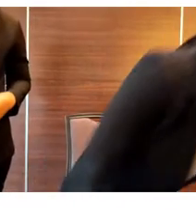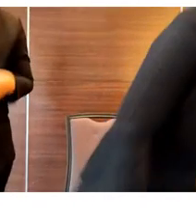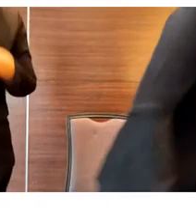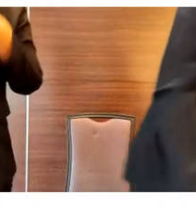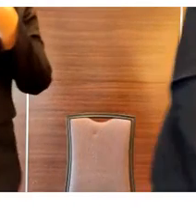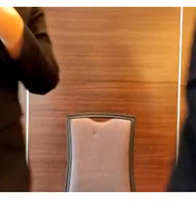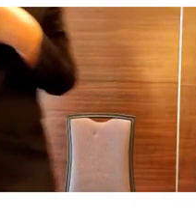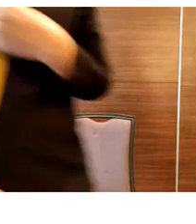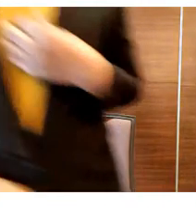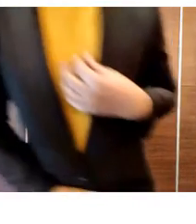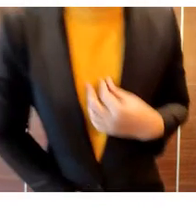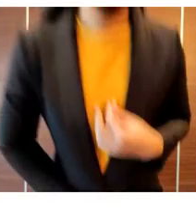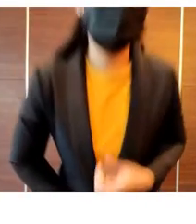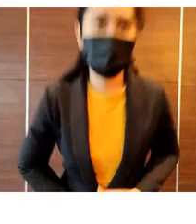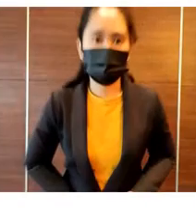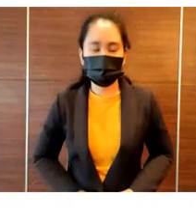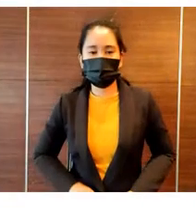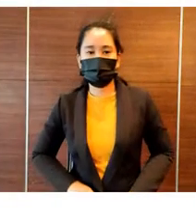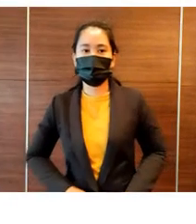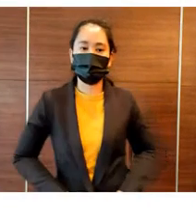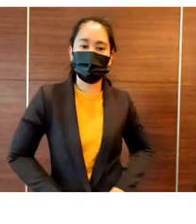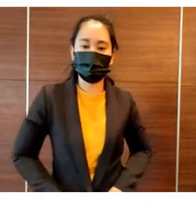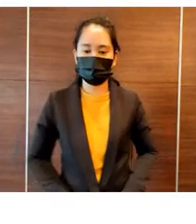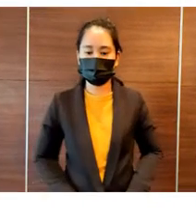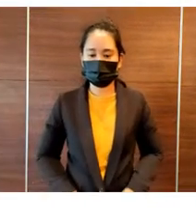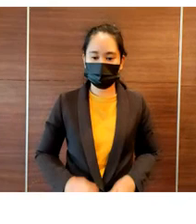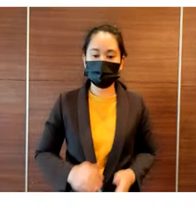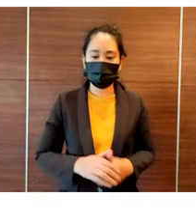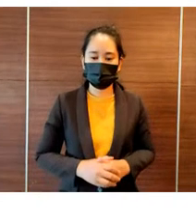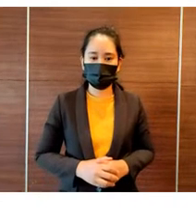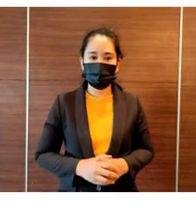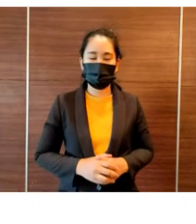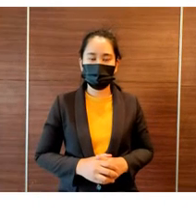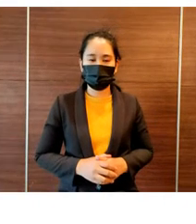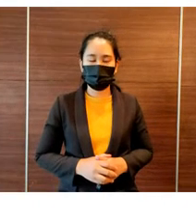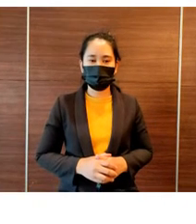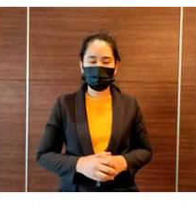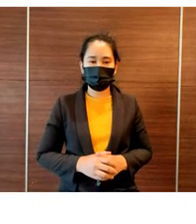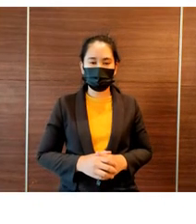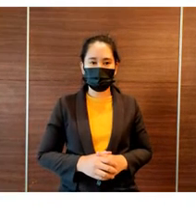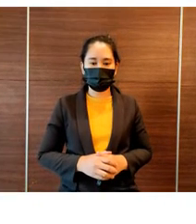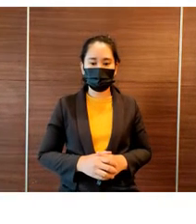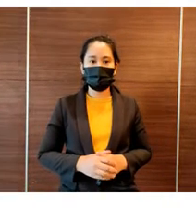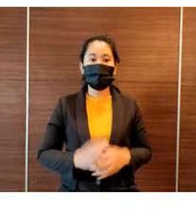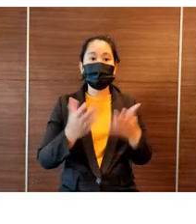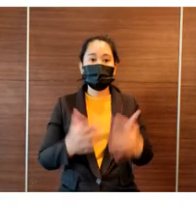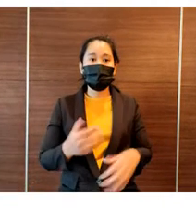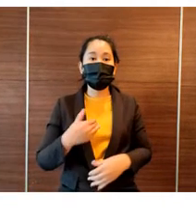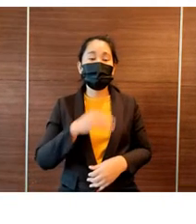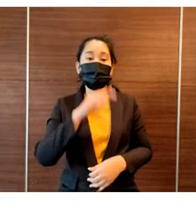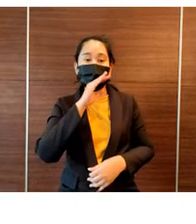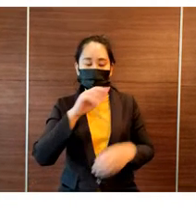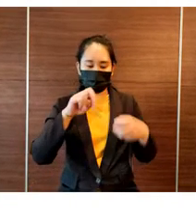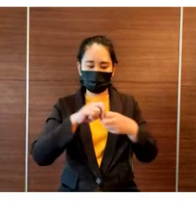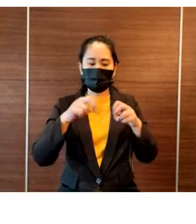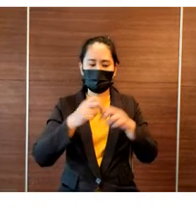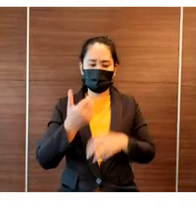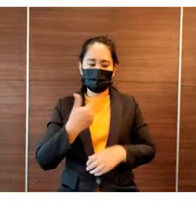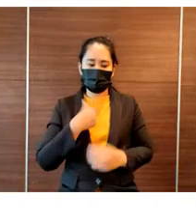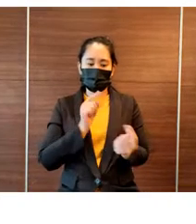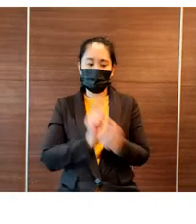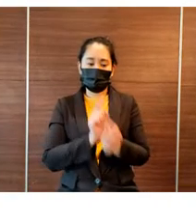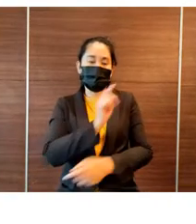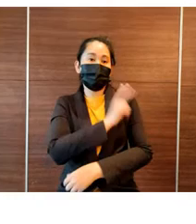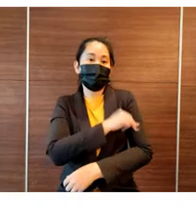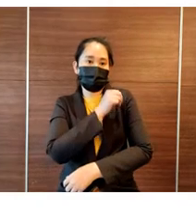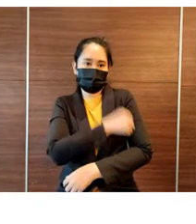วก็เพนพอยต์ของผมอย่างนึงคือผมไปหาตอนที่เรามีปัญหาเนาะเราไปหาหมอคุณแม่ก็